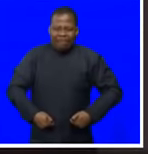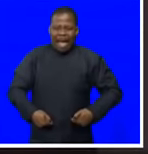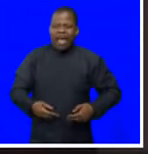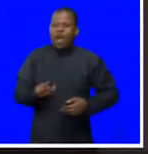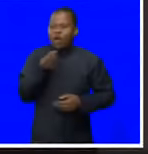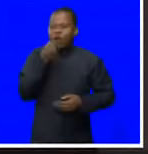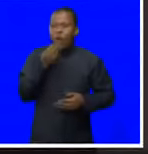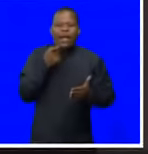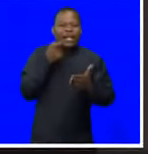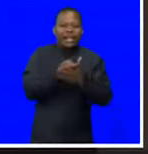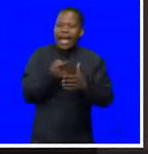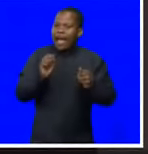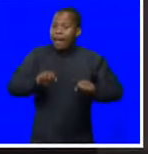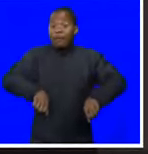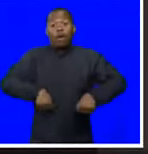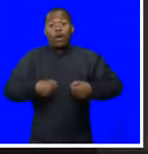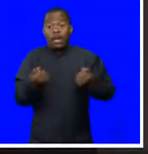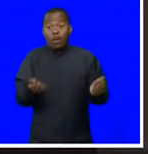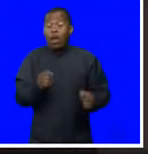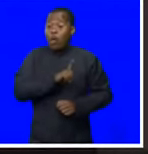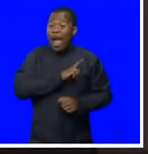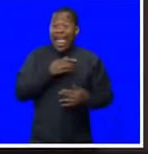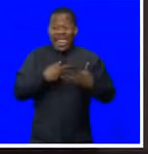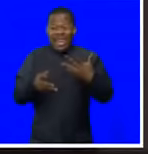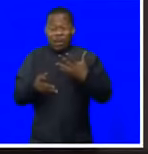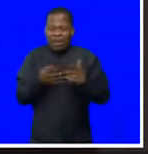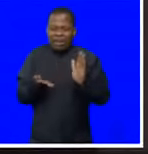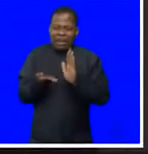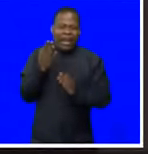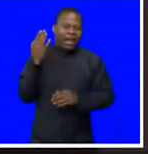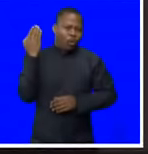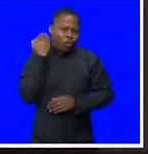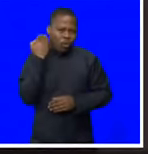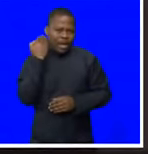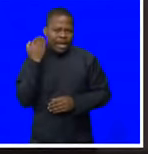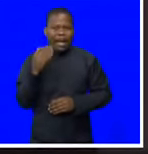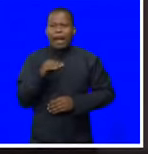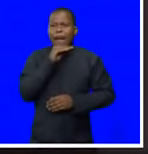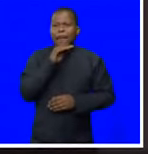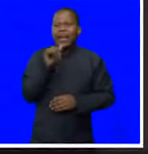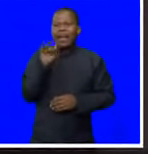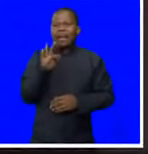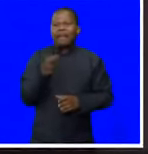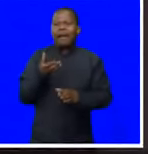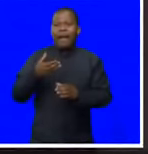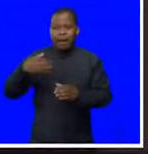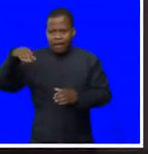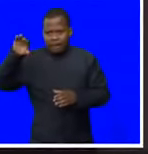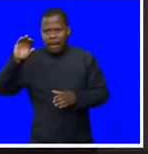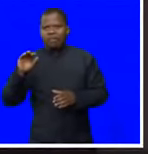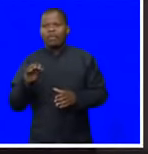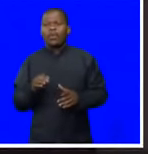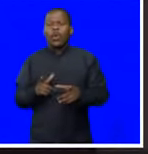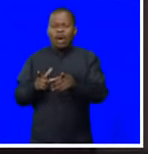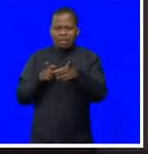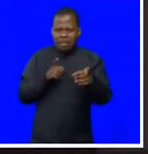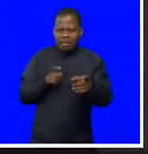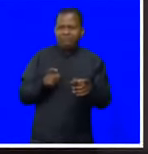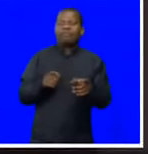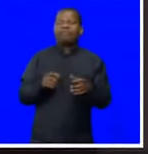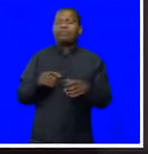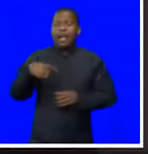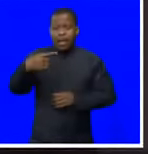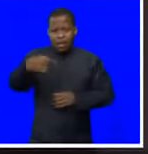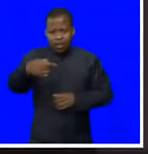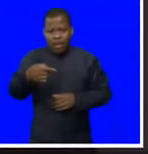starvation nangabe kuqhubeka lesimo lesikhona sekuthi ema food chains ema value chains ema